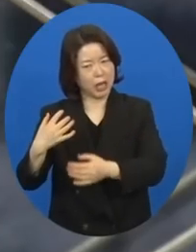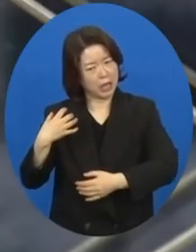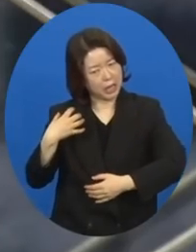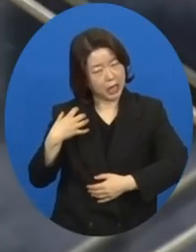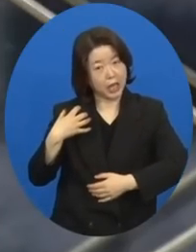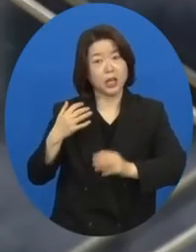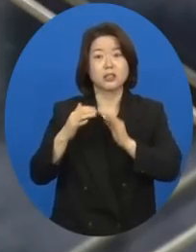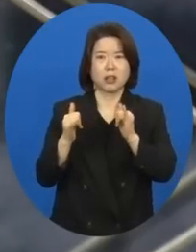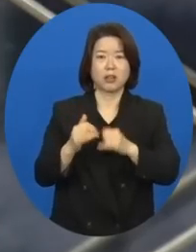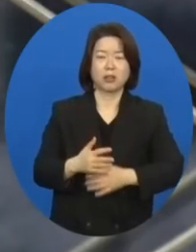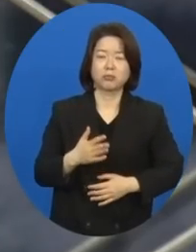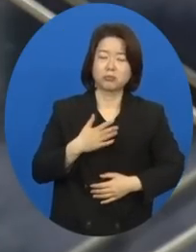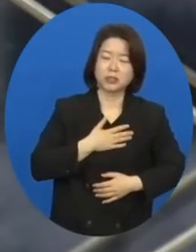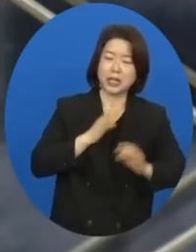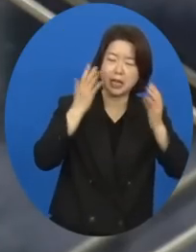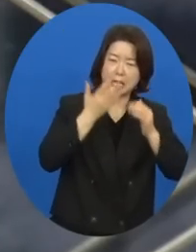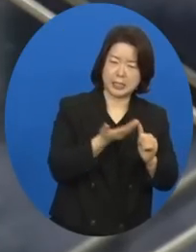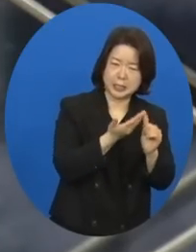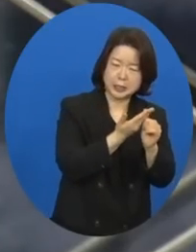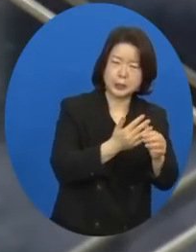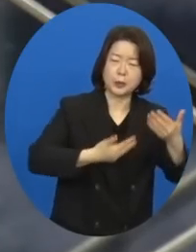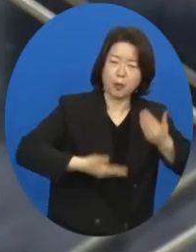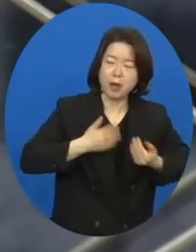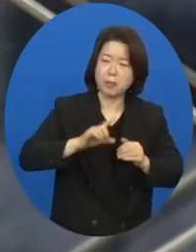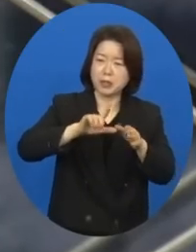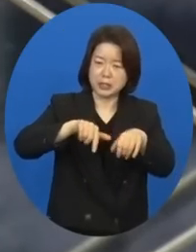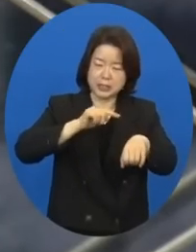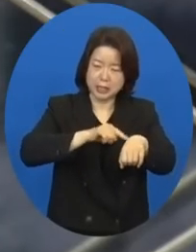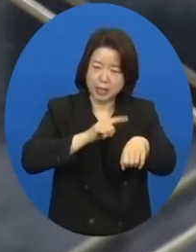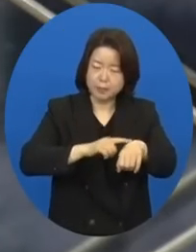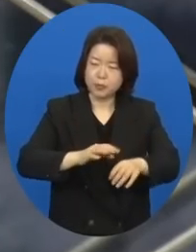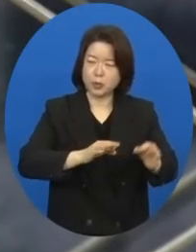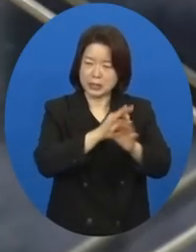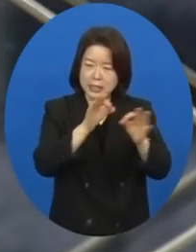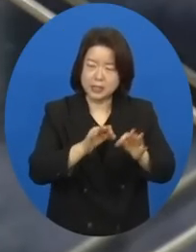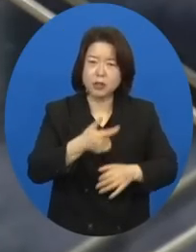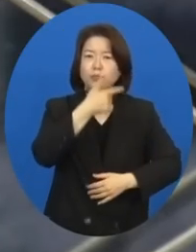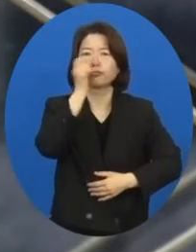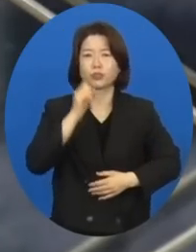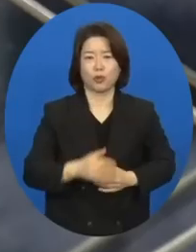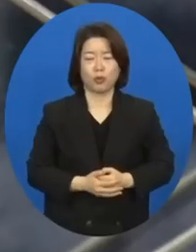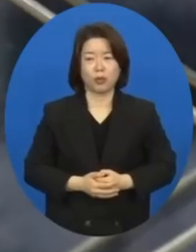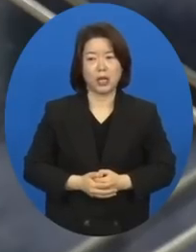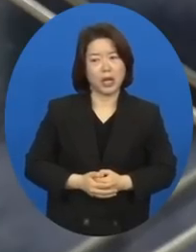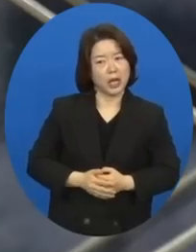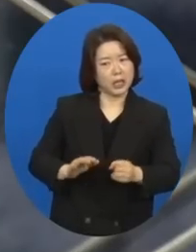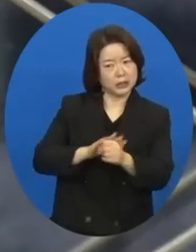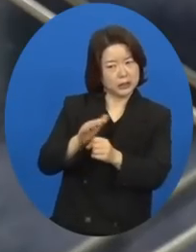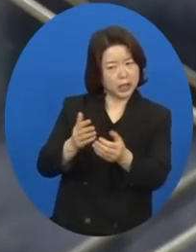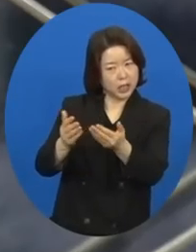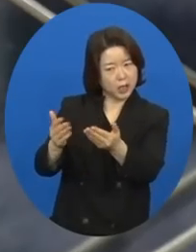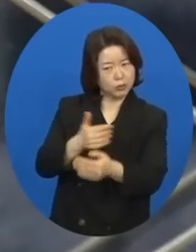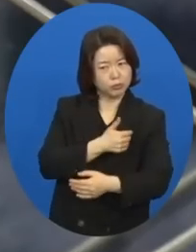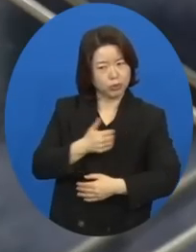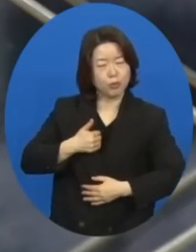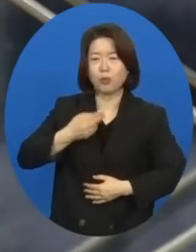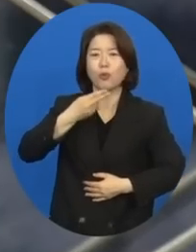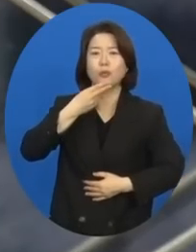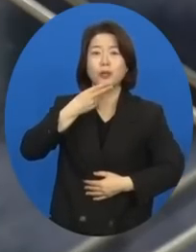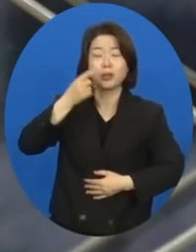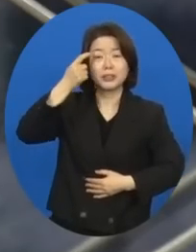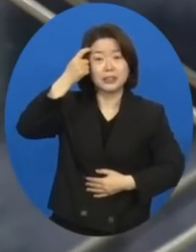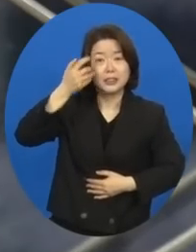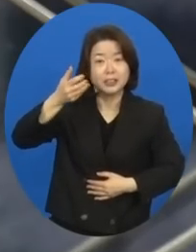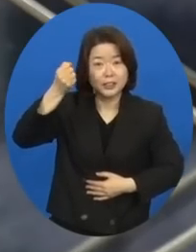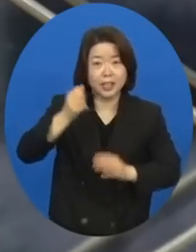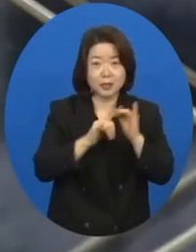자녀 뒷바라지로 바쁘고 시간도 없고 재정도 없어서 사랑은 사치인 것 같아 생각하는 분 있으시죠?